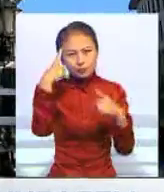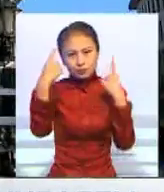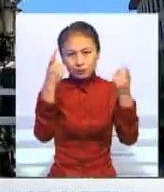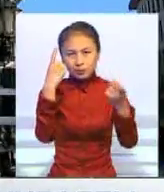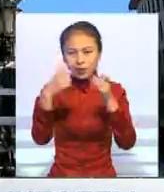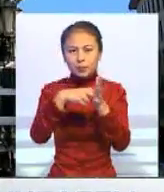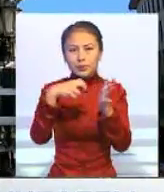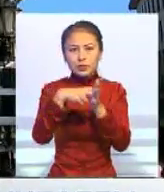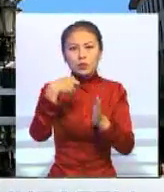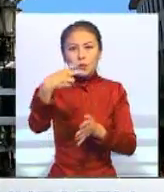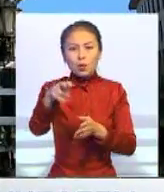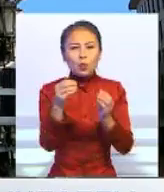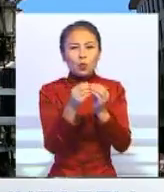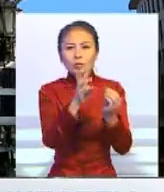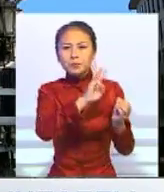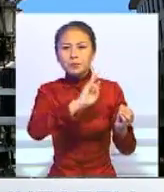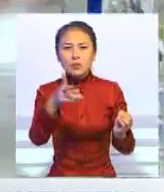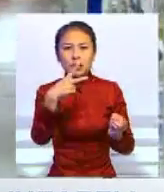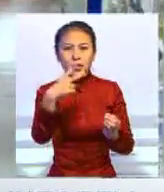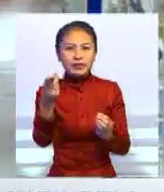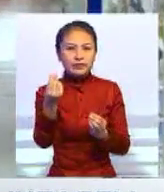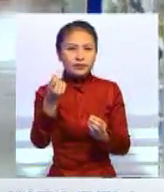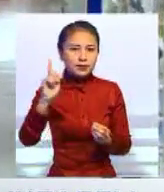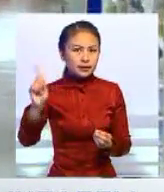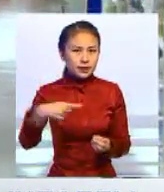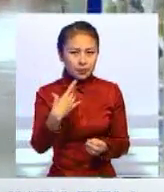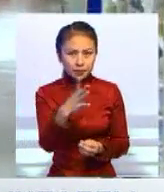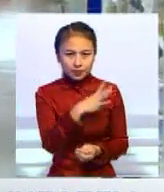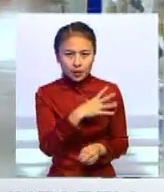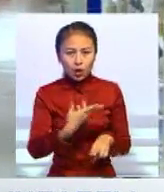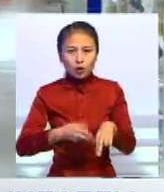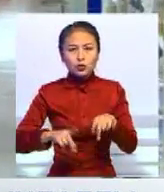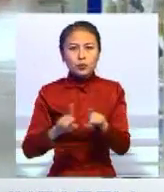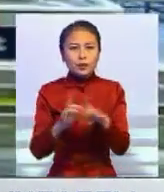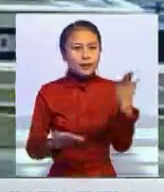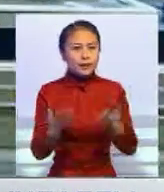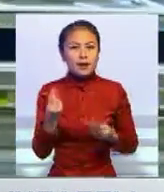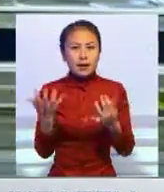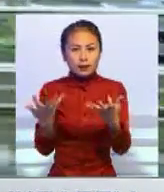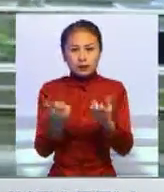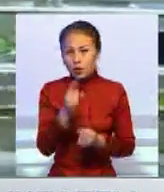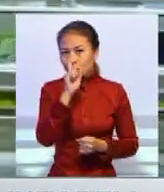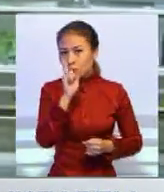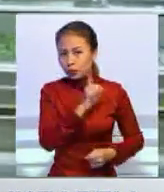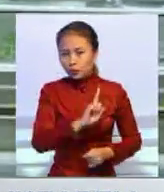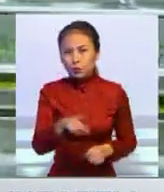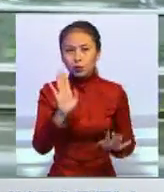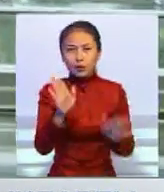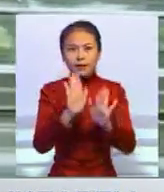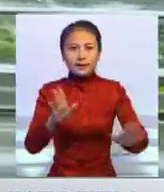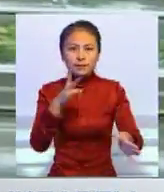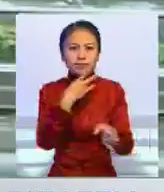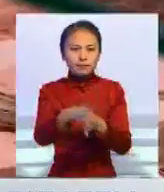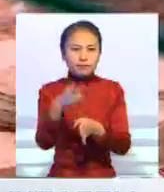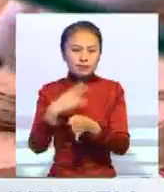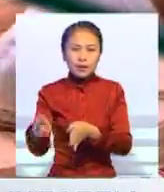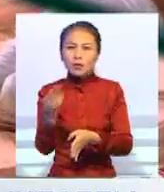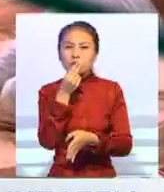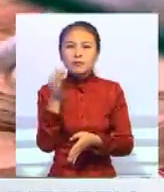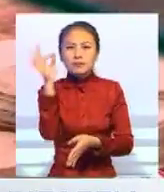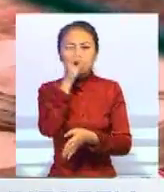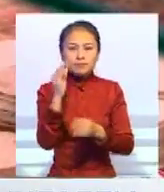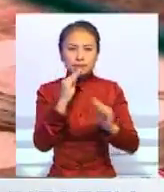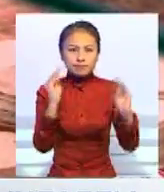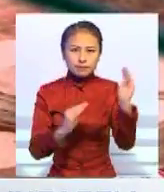хат жолдайды. Онда 10 миллион евро талап еткен. Бұл сома қолына тимесе тағамдарды улайтынын жазған. Уақыт өте онысы бос